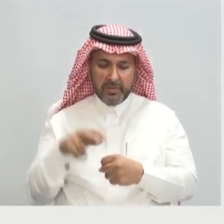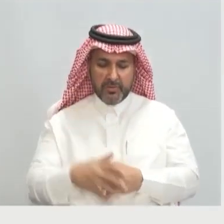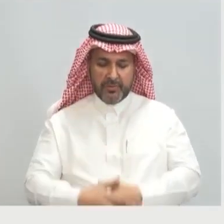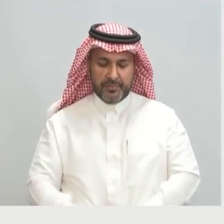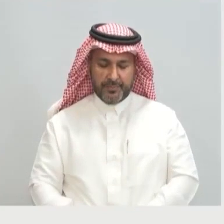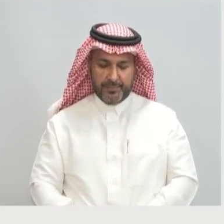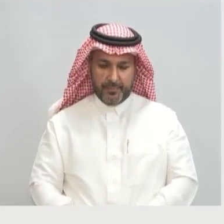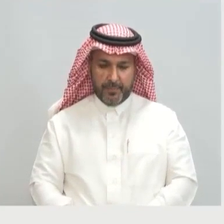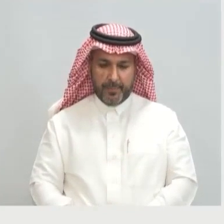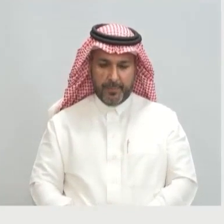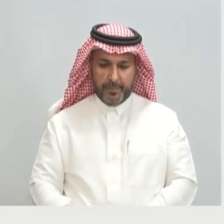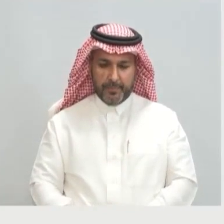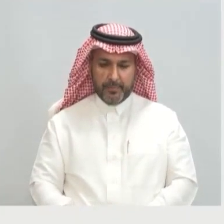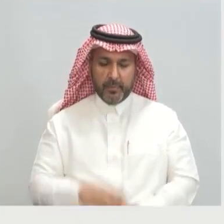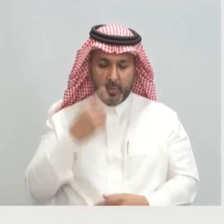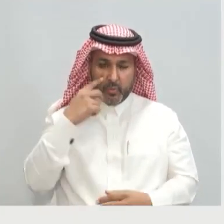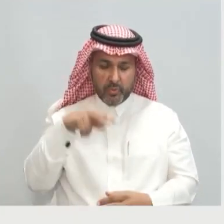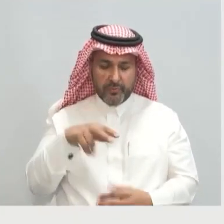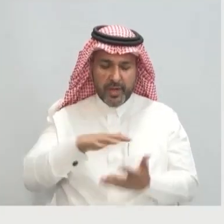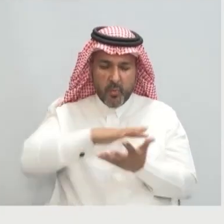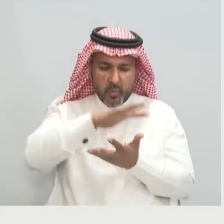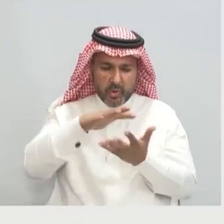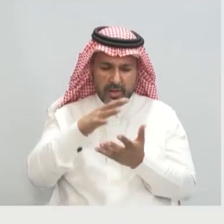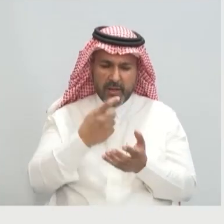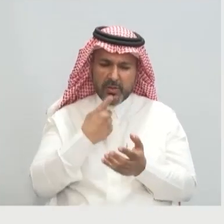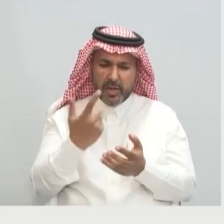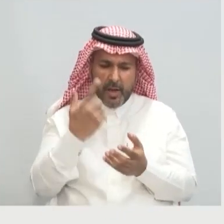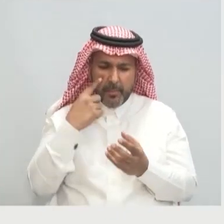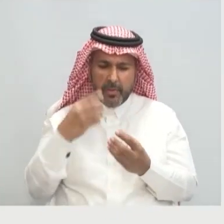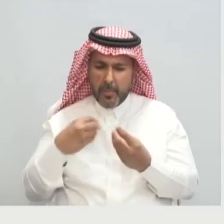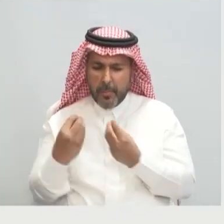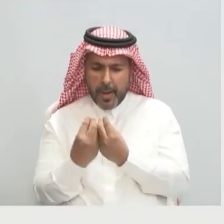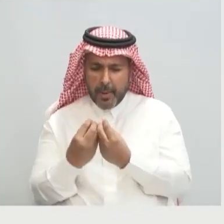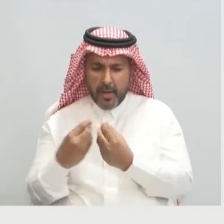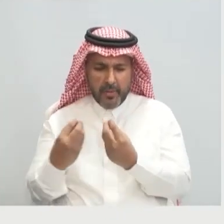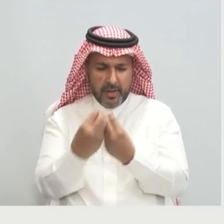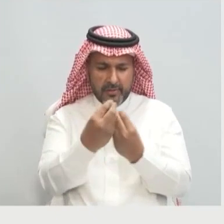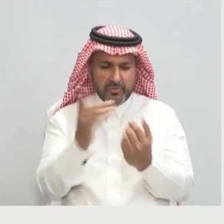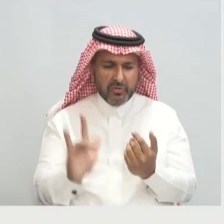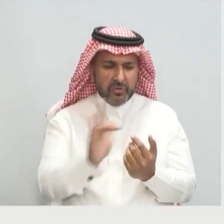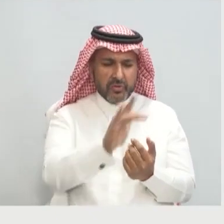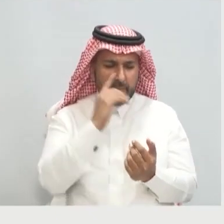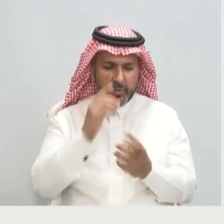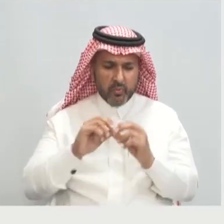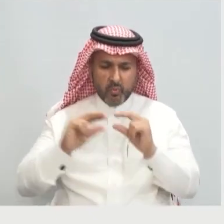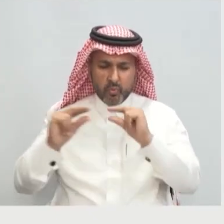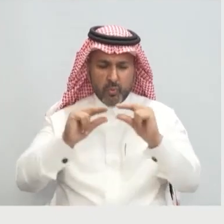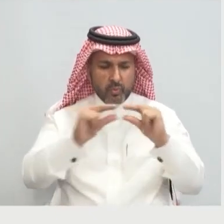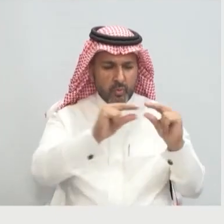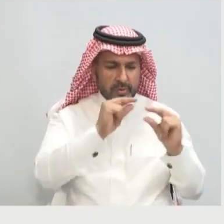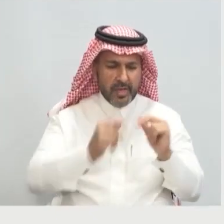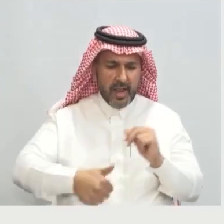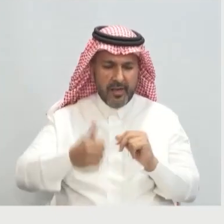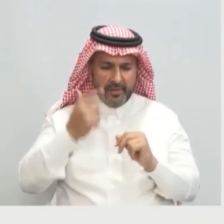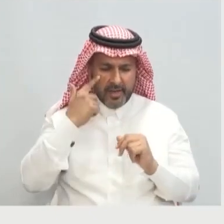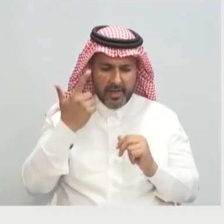بالاضافه الى تعزيز التعاون بين الموظفين ويمنح التفاعل من خلال المواقع العامه وشبكات المنظمات الموظفين فرصه